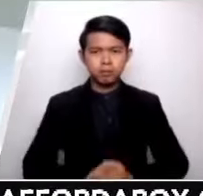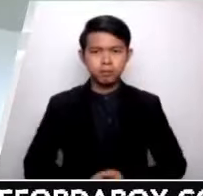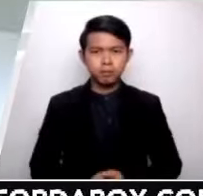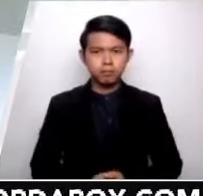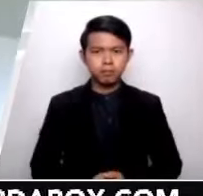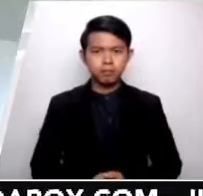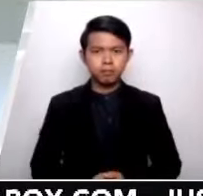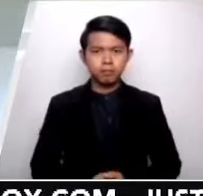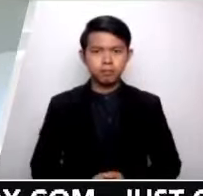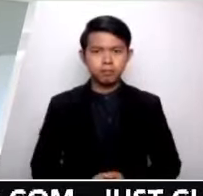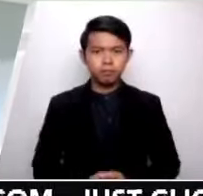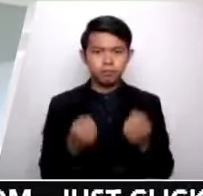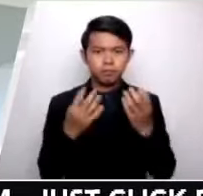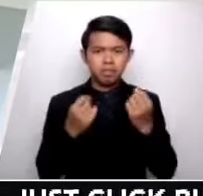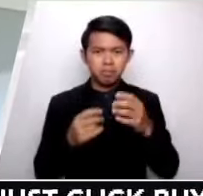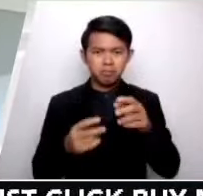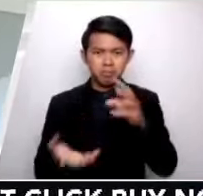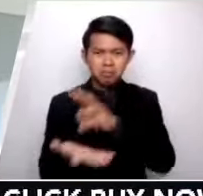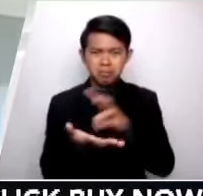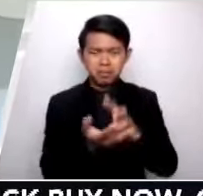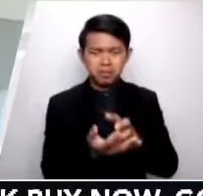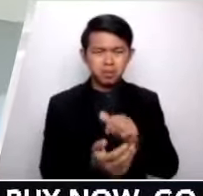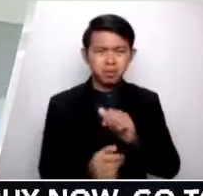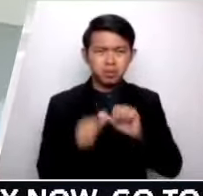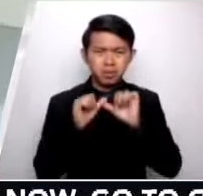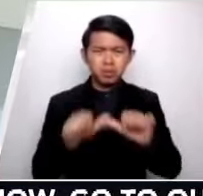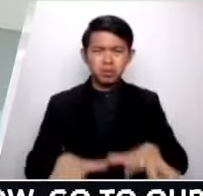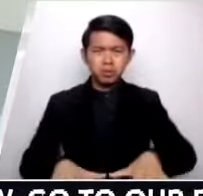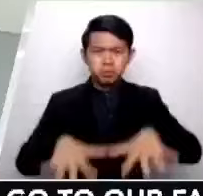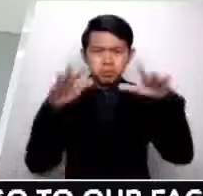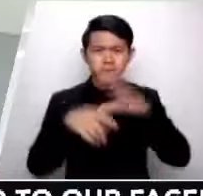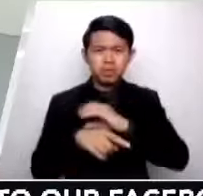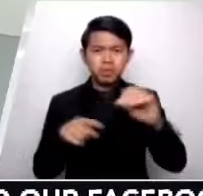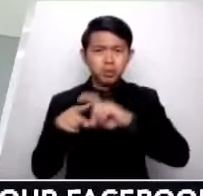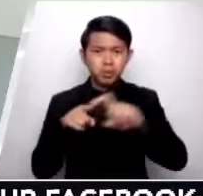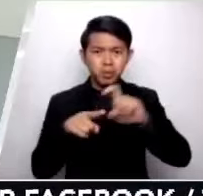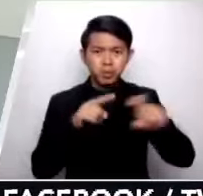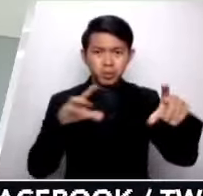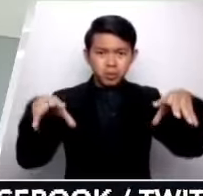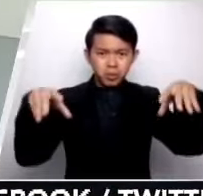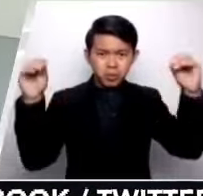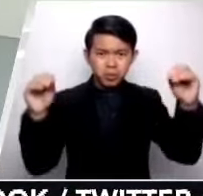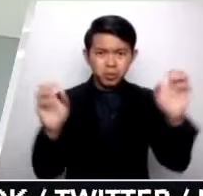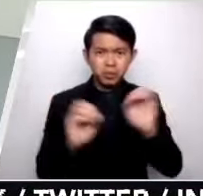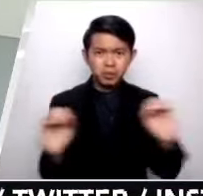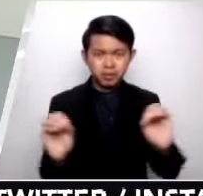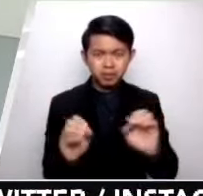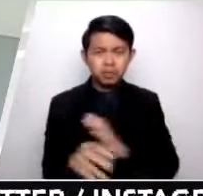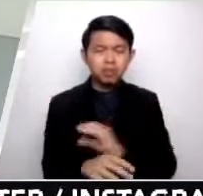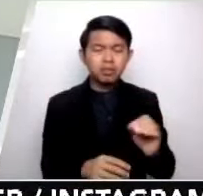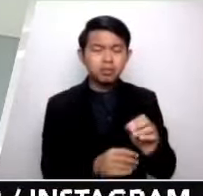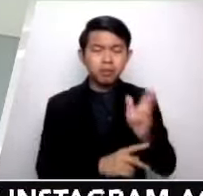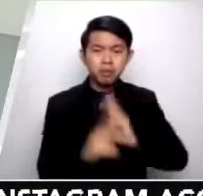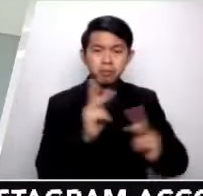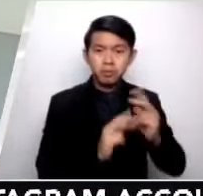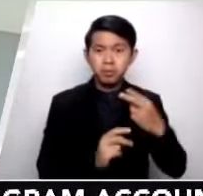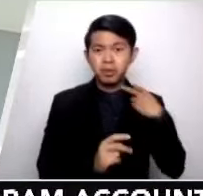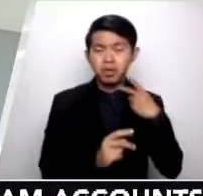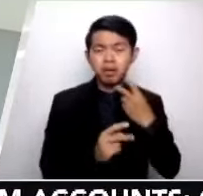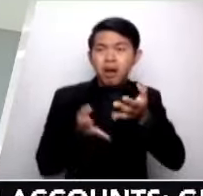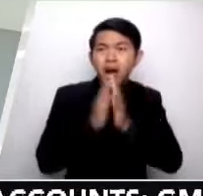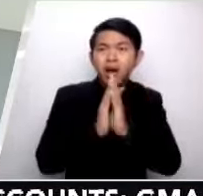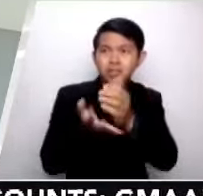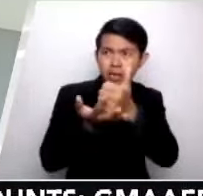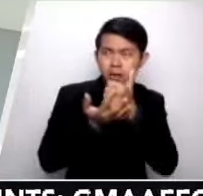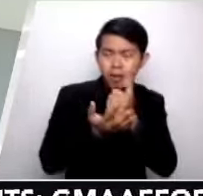kuryente. Sa Bicol Region, pagkain at tubig ang hiling ng mga stranded sa mga binahang bahay. Habang ilang nagsilikas, sa